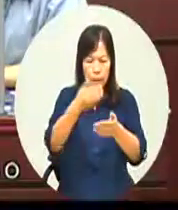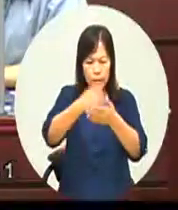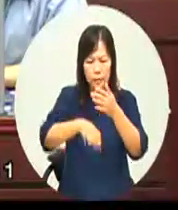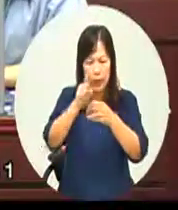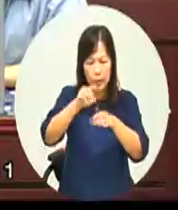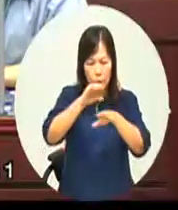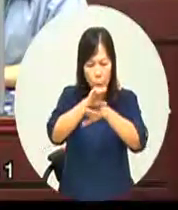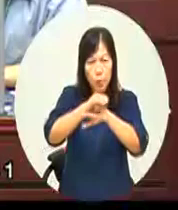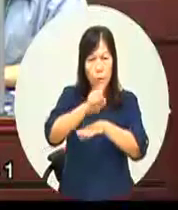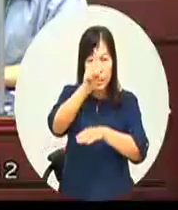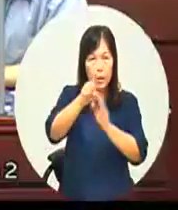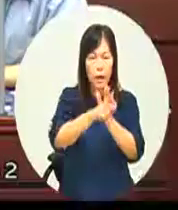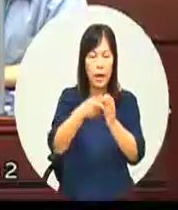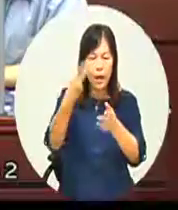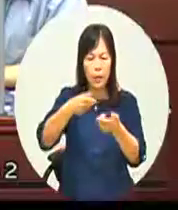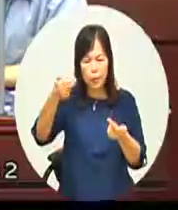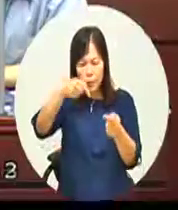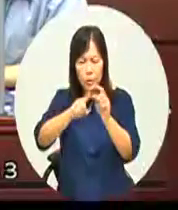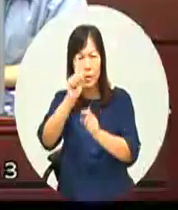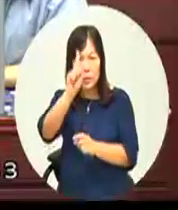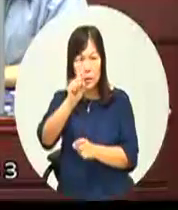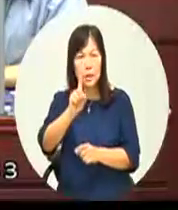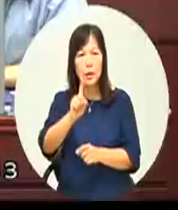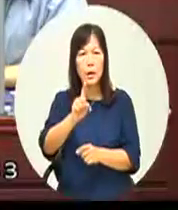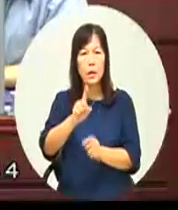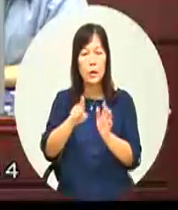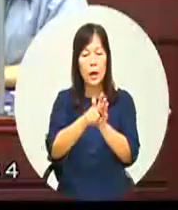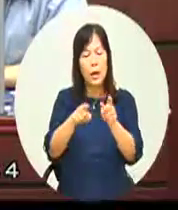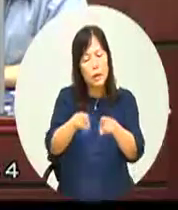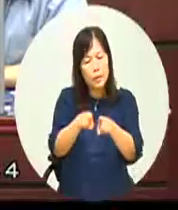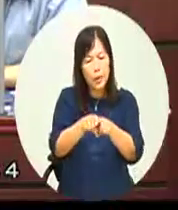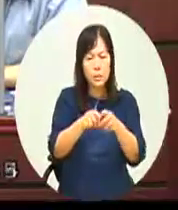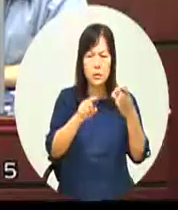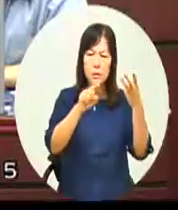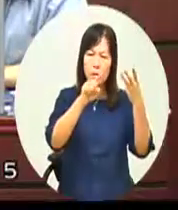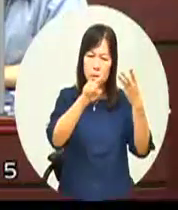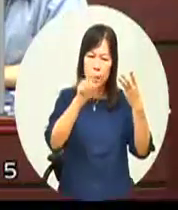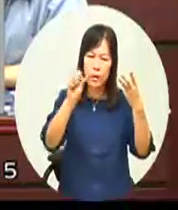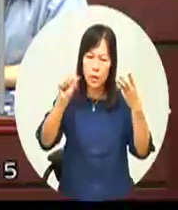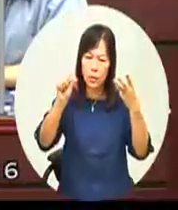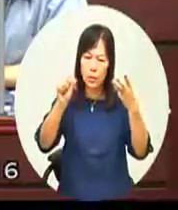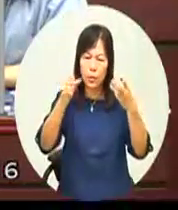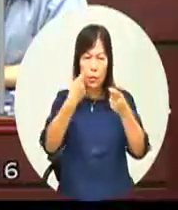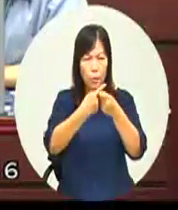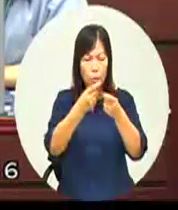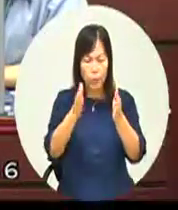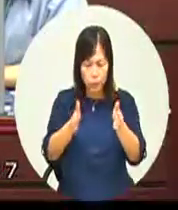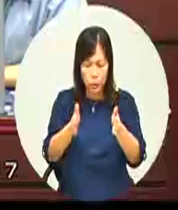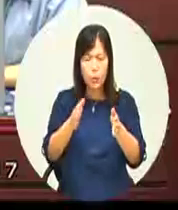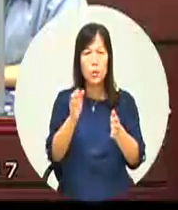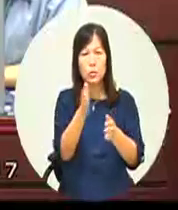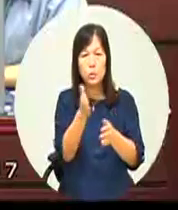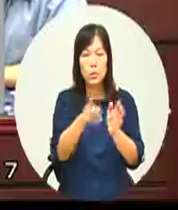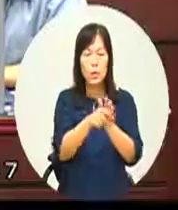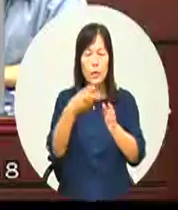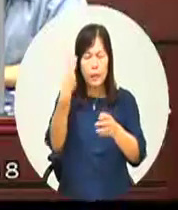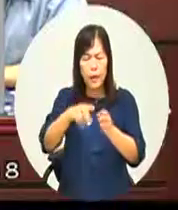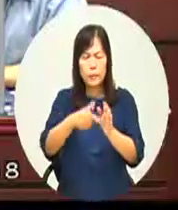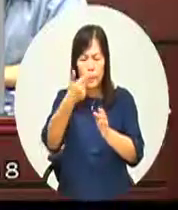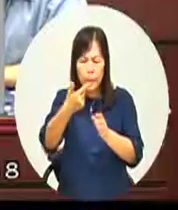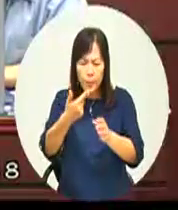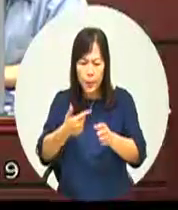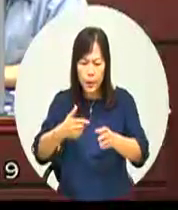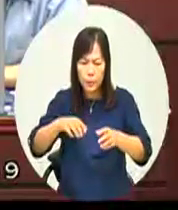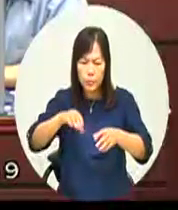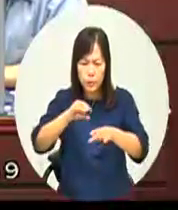上混合的，因为通常一个车道大概3.5米左右，所以大概还有一个慢车道。